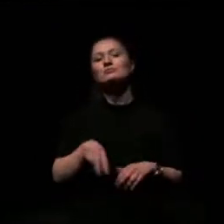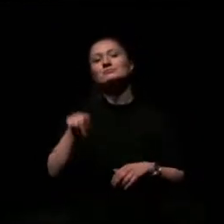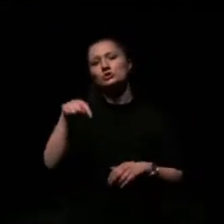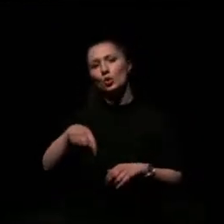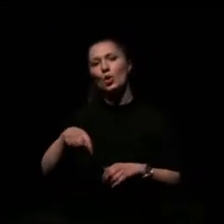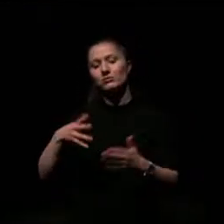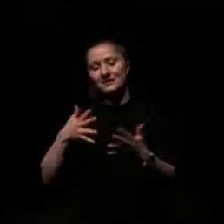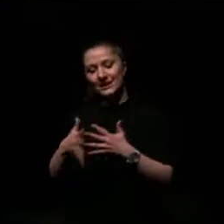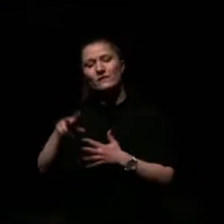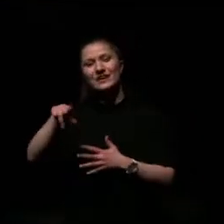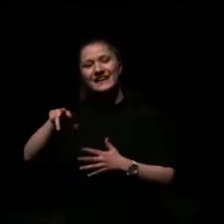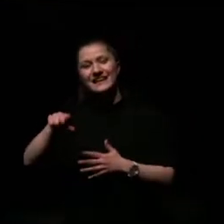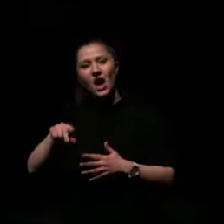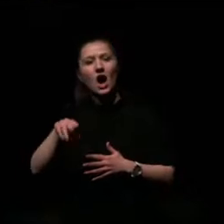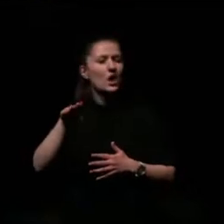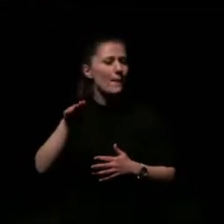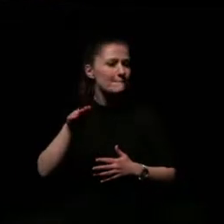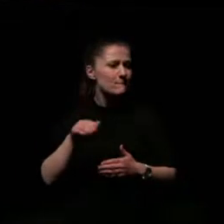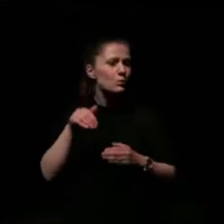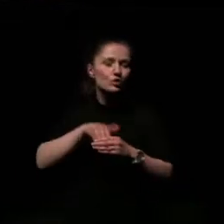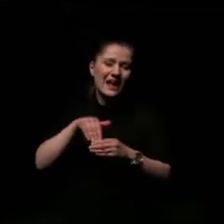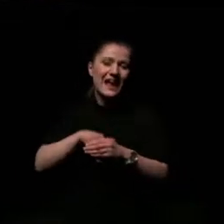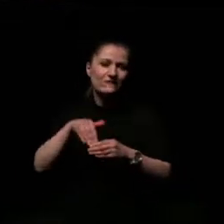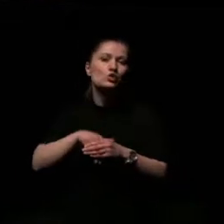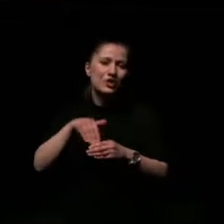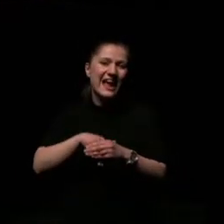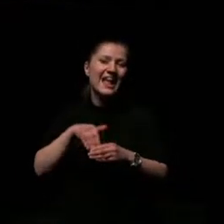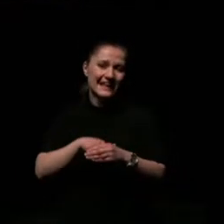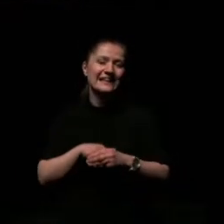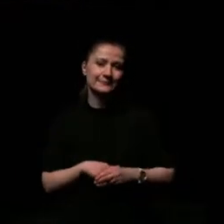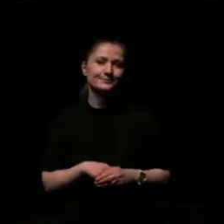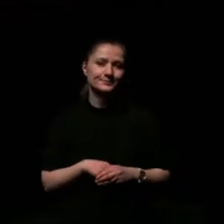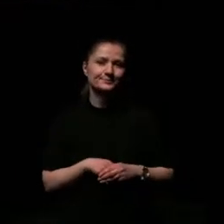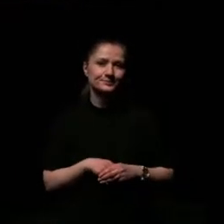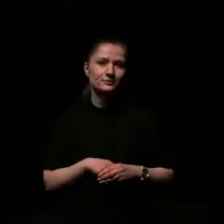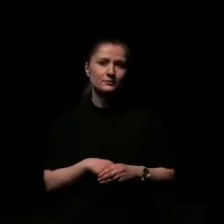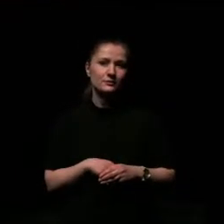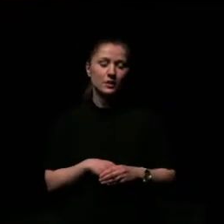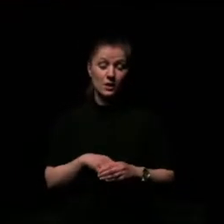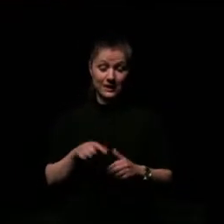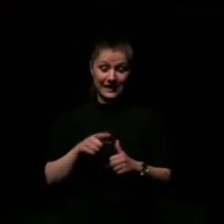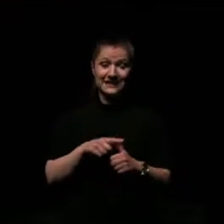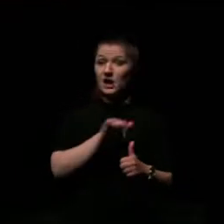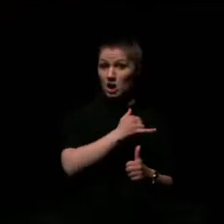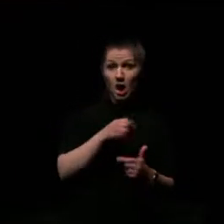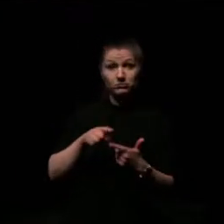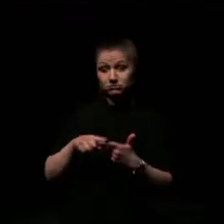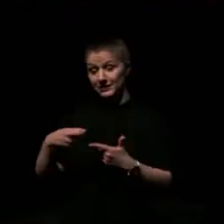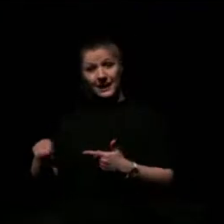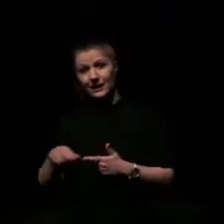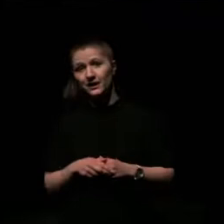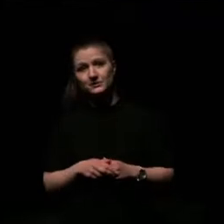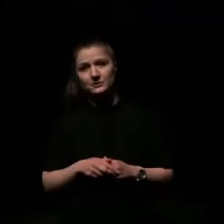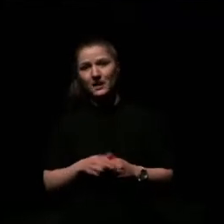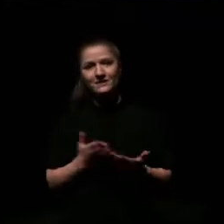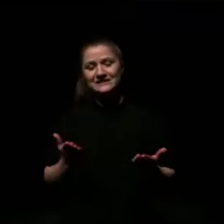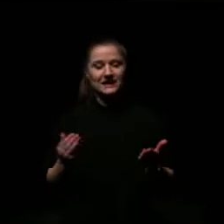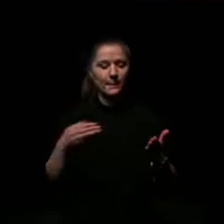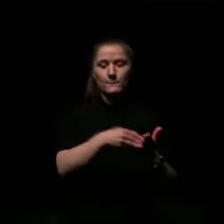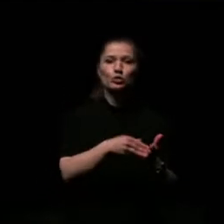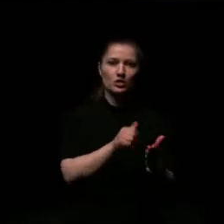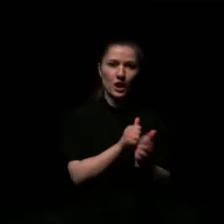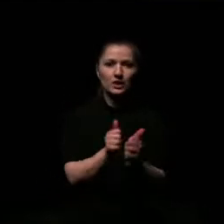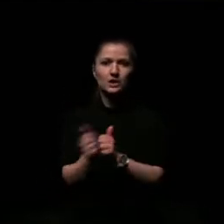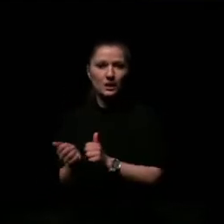digital votering der en kan, ja, så lenge der kan en enten stemme ja eller nei hvis det er ikke er noen motkandidater, eller så vil det da bli